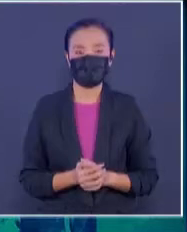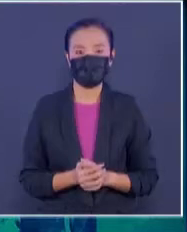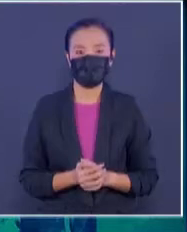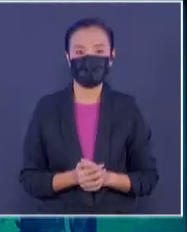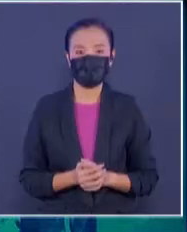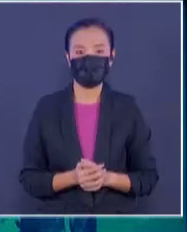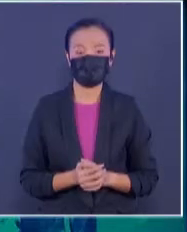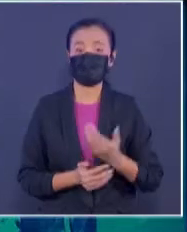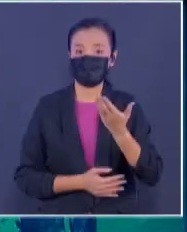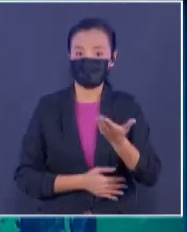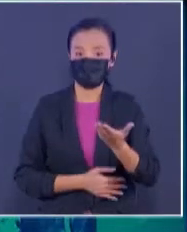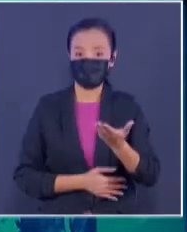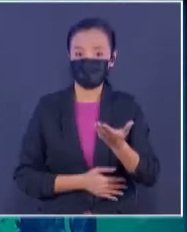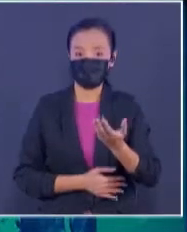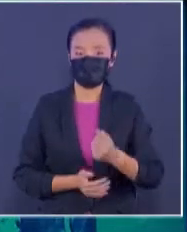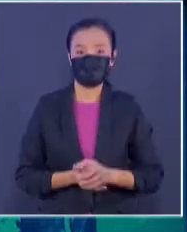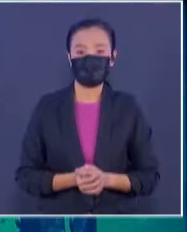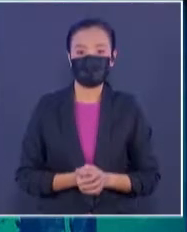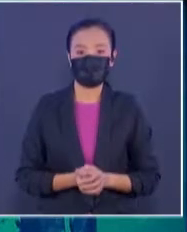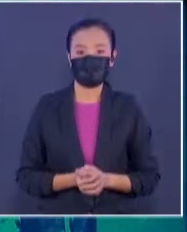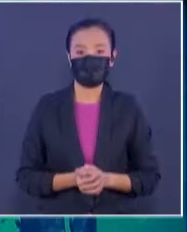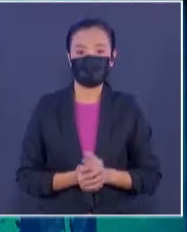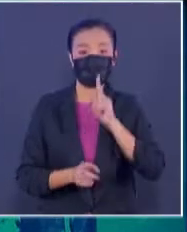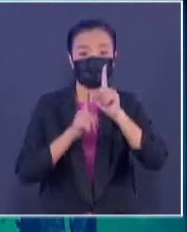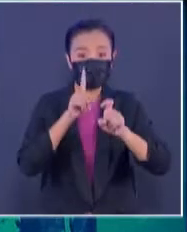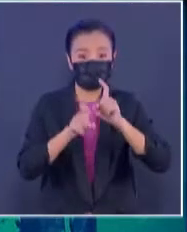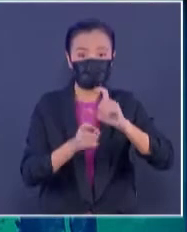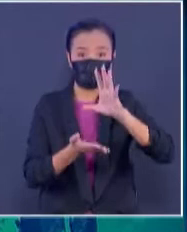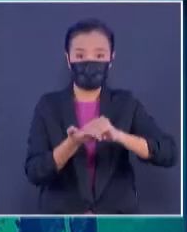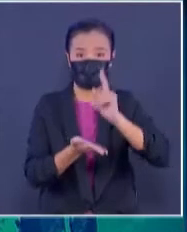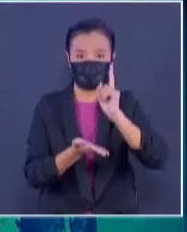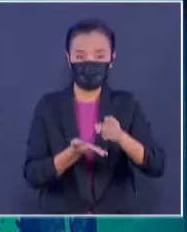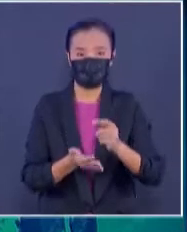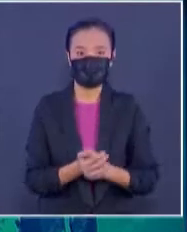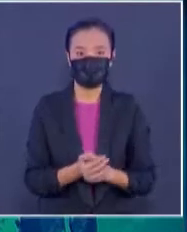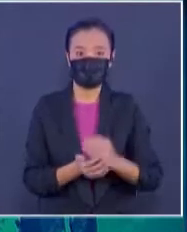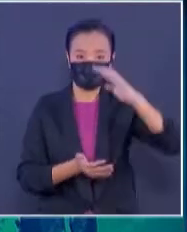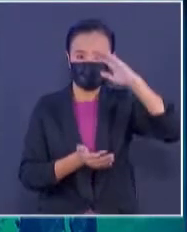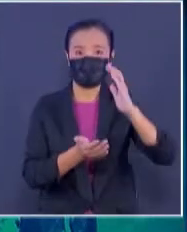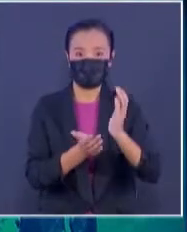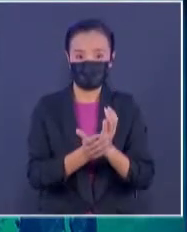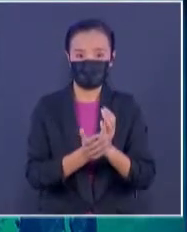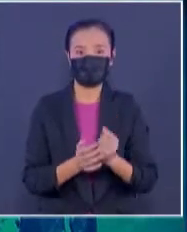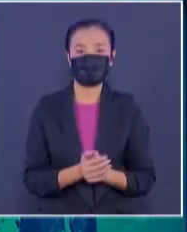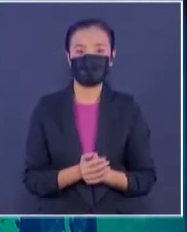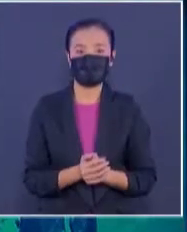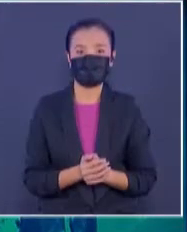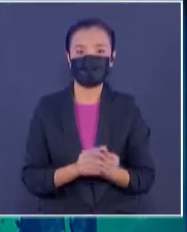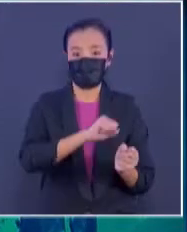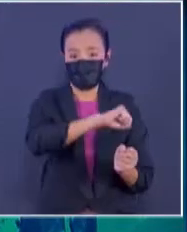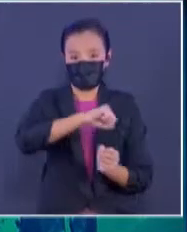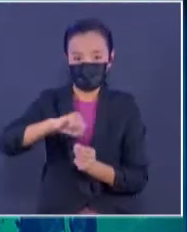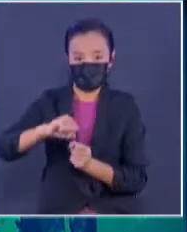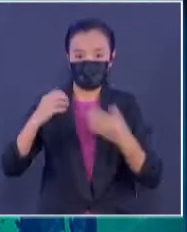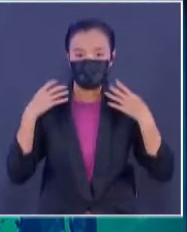คุณผู้ชมคะส่วนเรื่องนี้นะคะจะพาไปดูผลสอบข้อเท็จจริงค่ะกรณีที่เจ้าหน้าที่ตำรวจนะคะได้ใช้รถตู้ของ